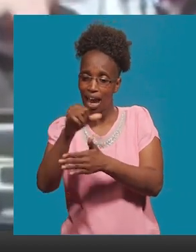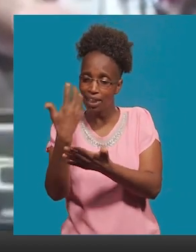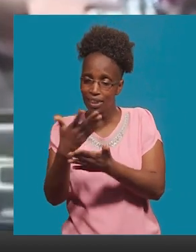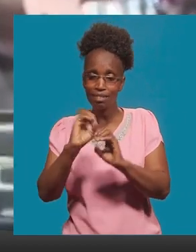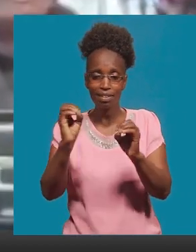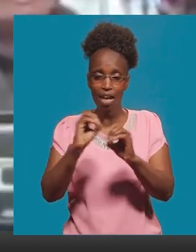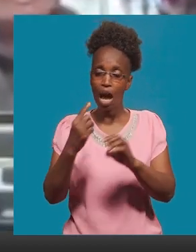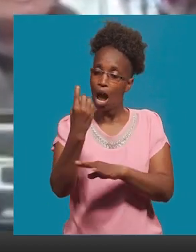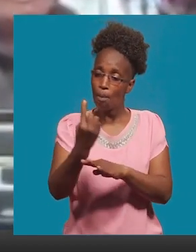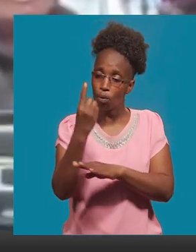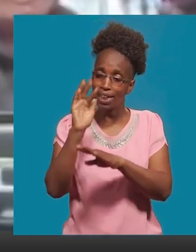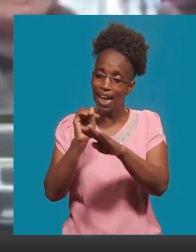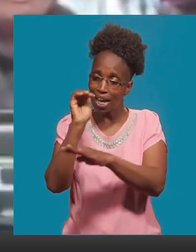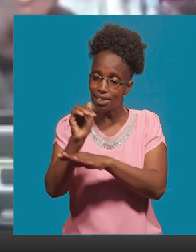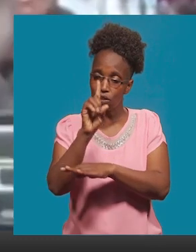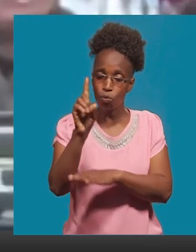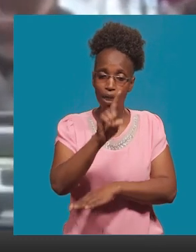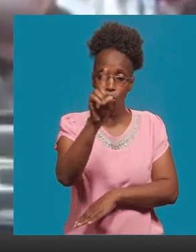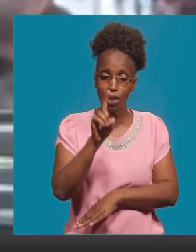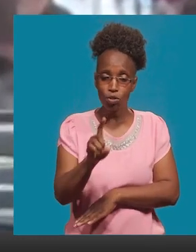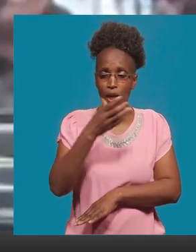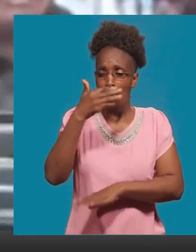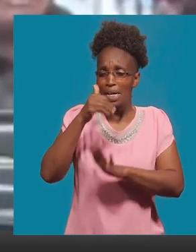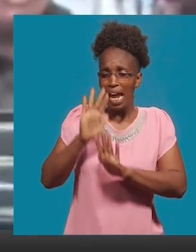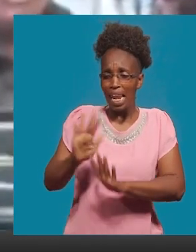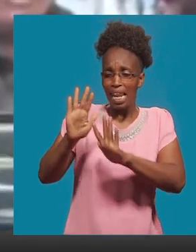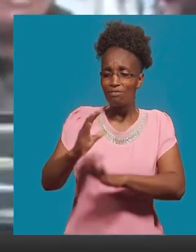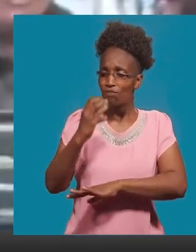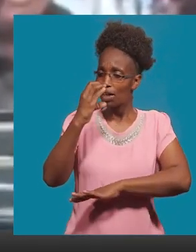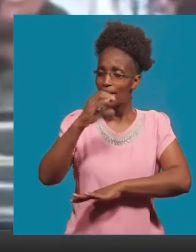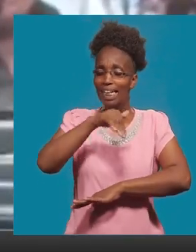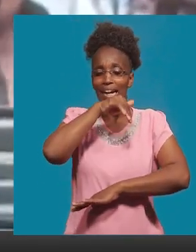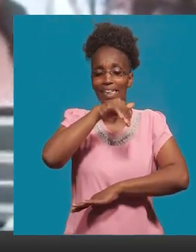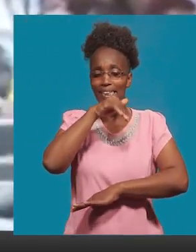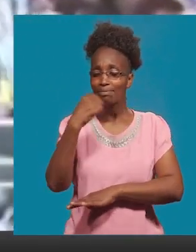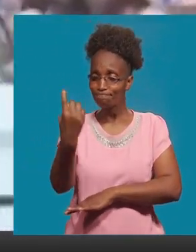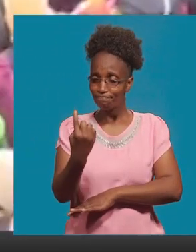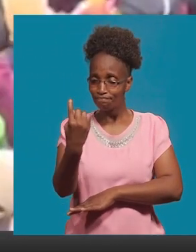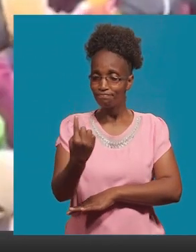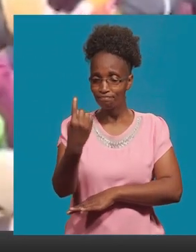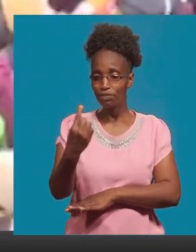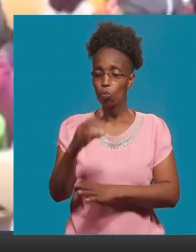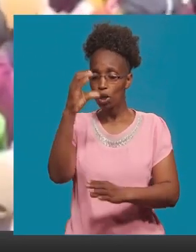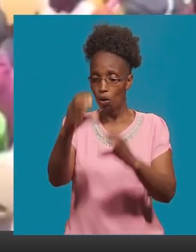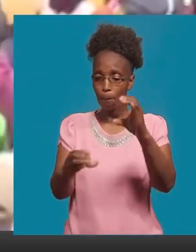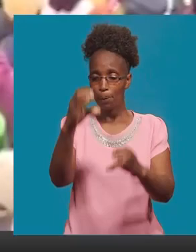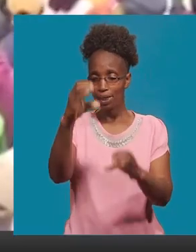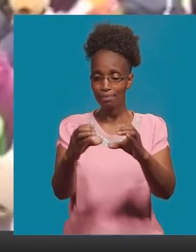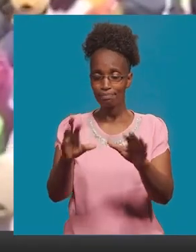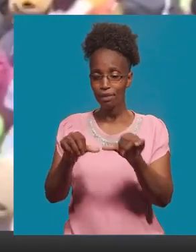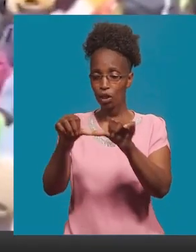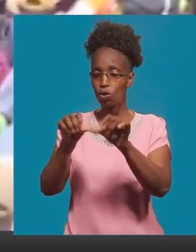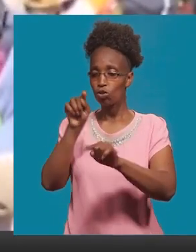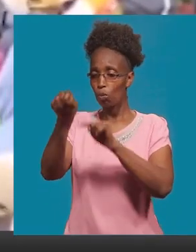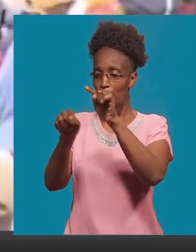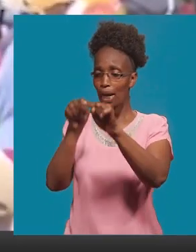Uhuru Kenyatta. Mimi namwambia bwana rais, tafadhali wewe niwaachie huyu mtu ya kitendawili. Hapa